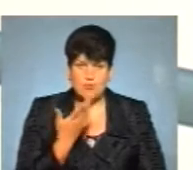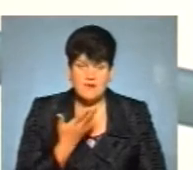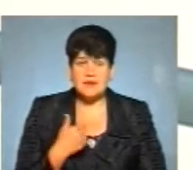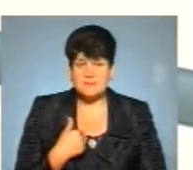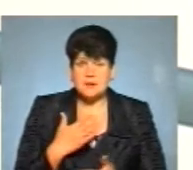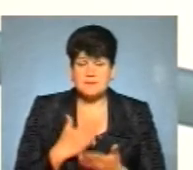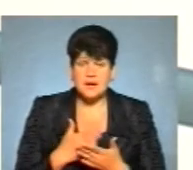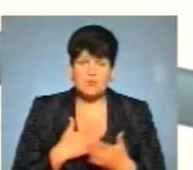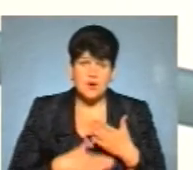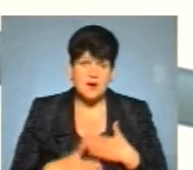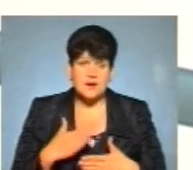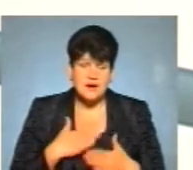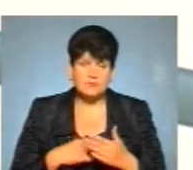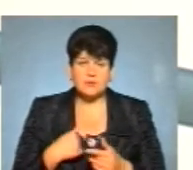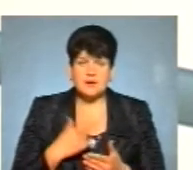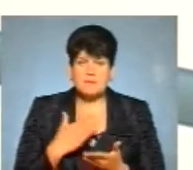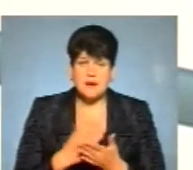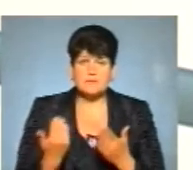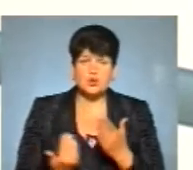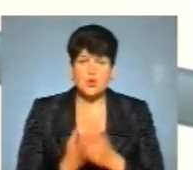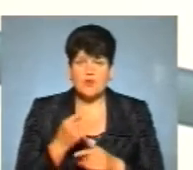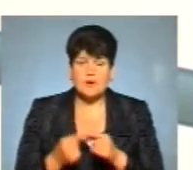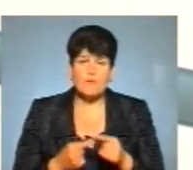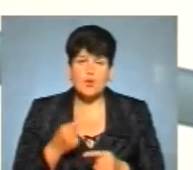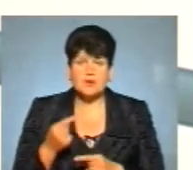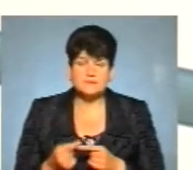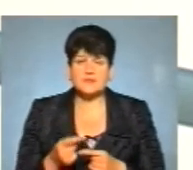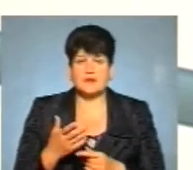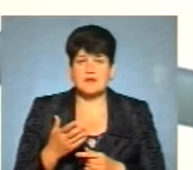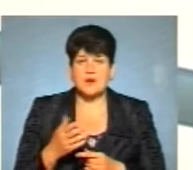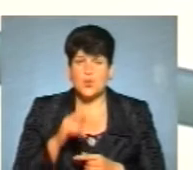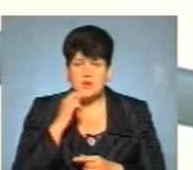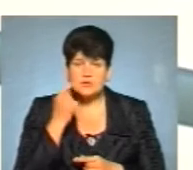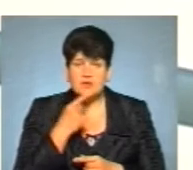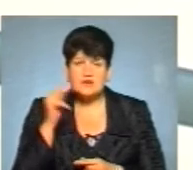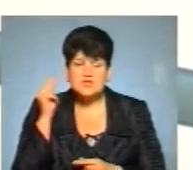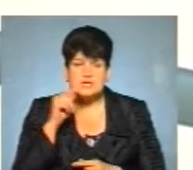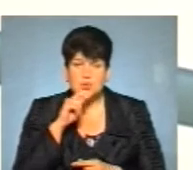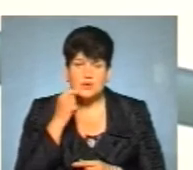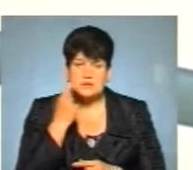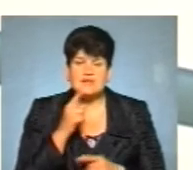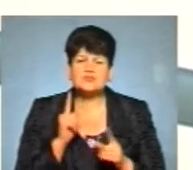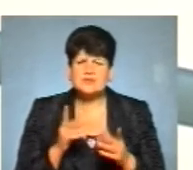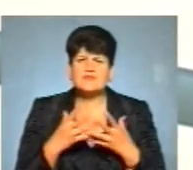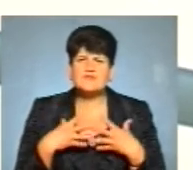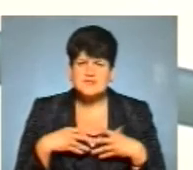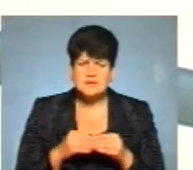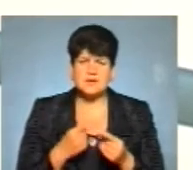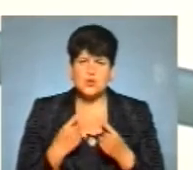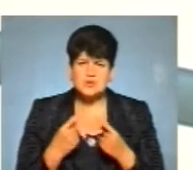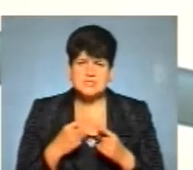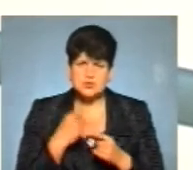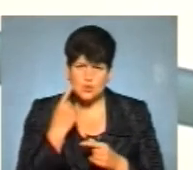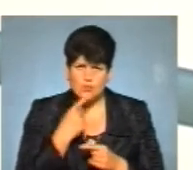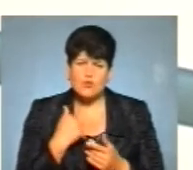ми маємо радість, тому що ми маємо нове покоління українців, які навчаються українською мовою. Якщо навіть в сім'ях російськомовних, у